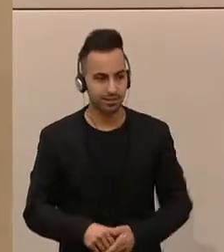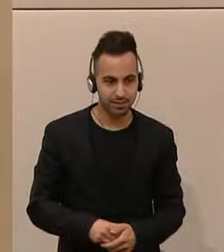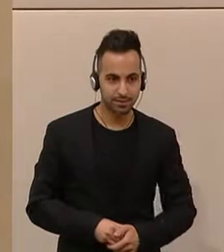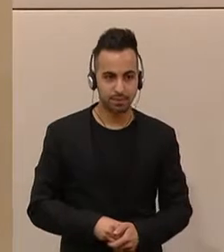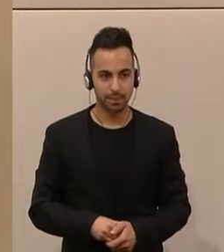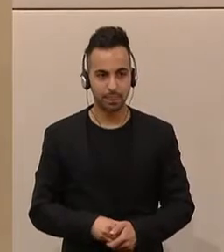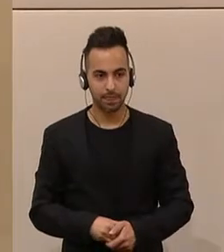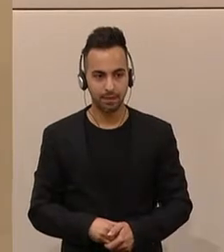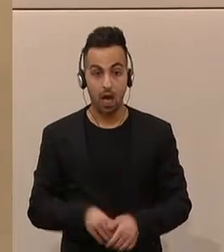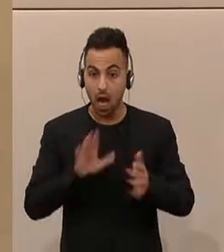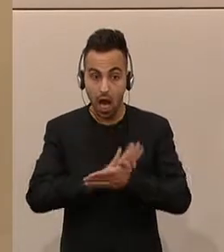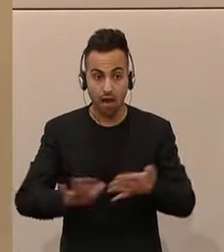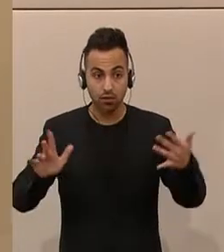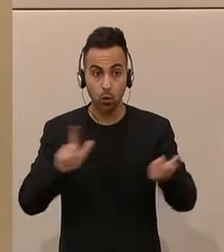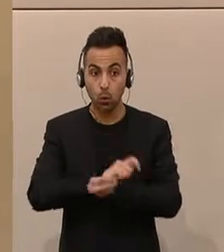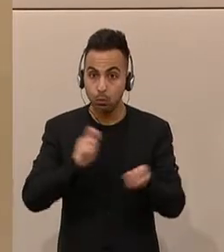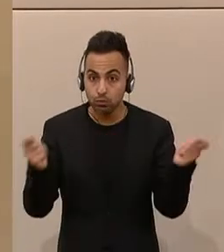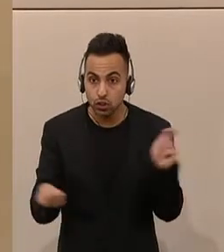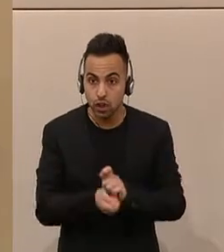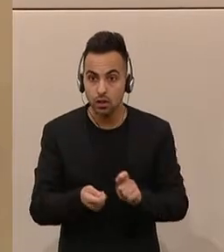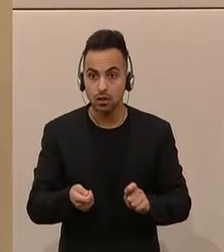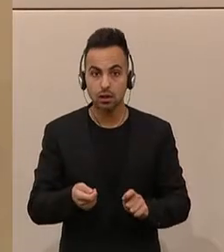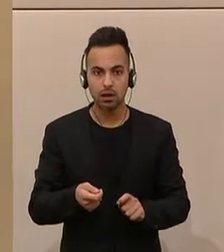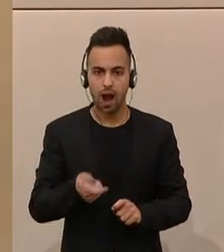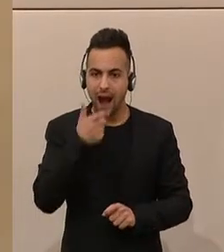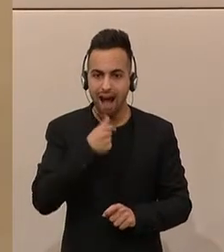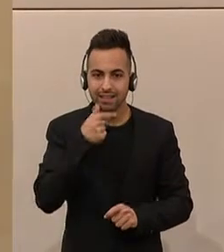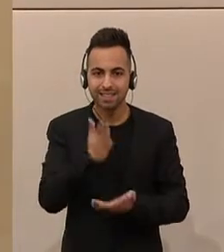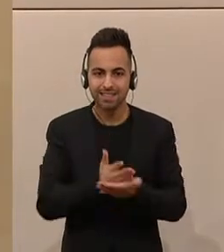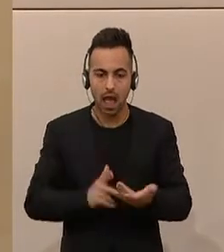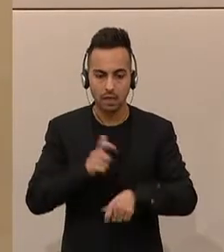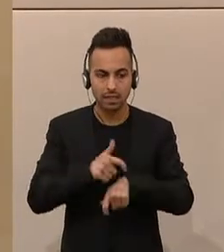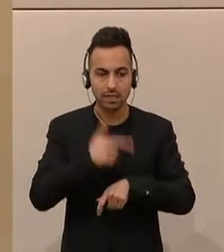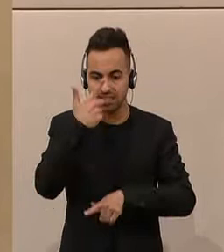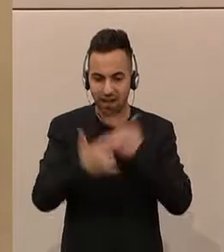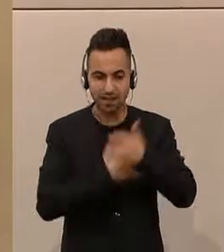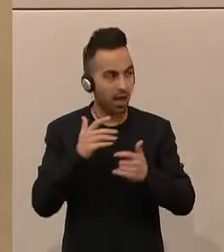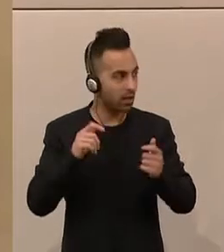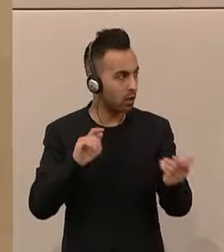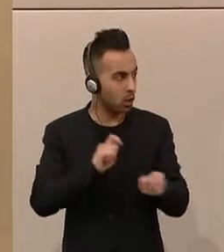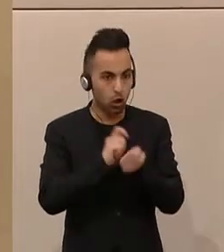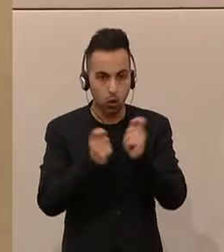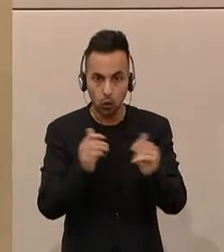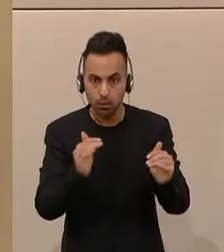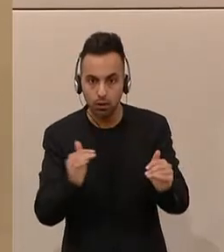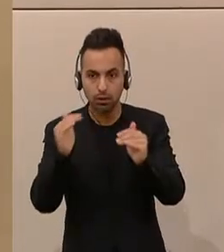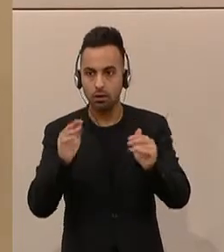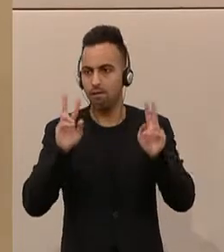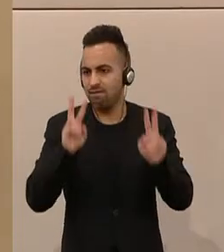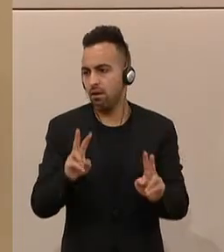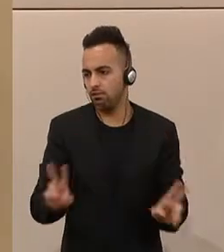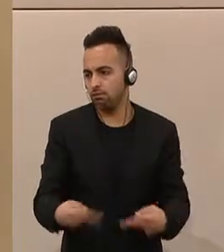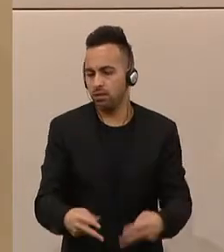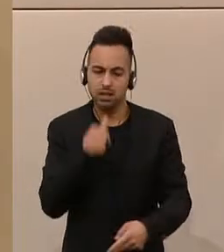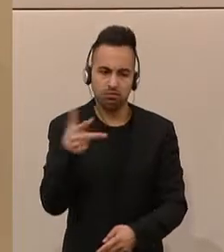Einfach das umzustellen, den Zugang zur Altersteilzeit um 2 Jahre nach oben zu schaffen. Ich meine, sowas ist im Sinne des Vertrauensschutzes absolut